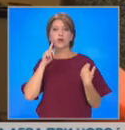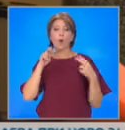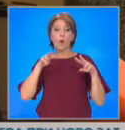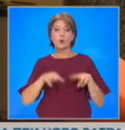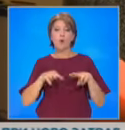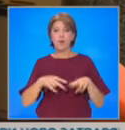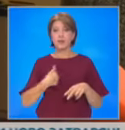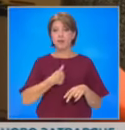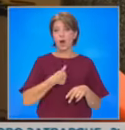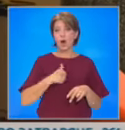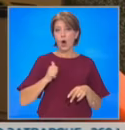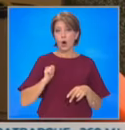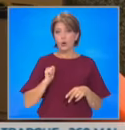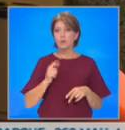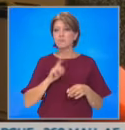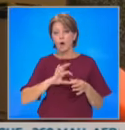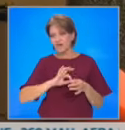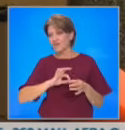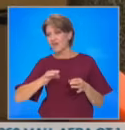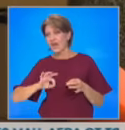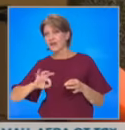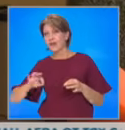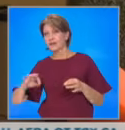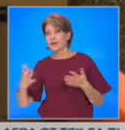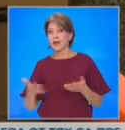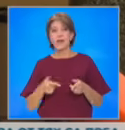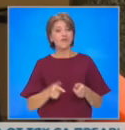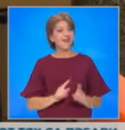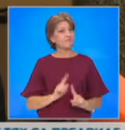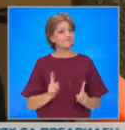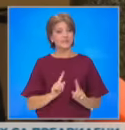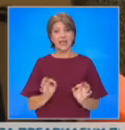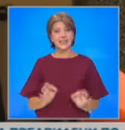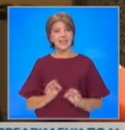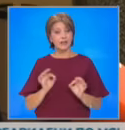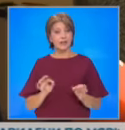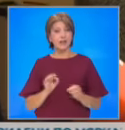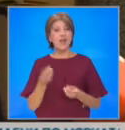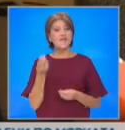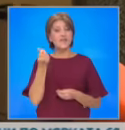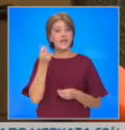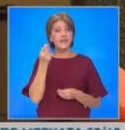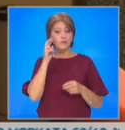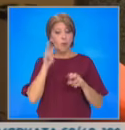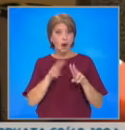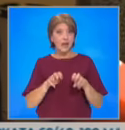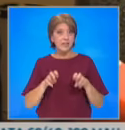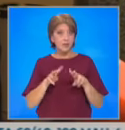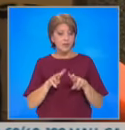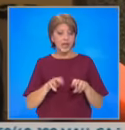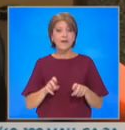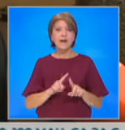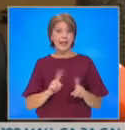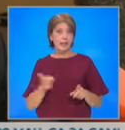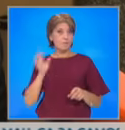органи, които са по веригата. Извинявайте, но това не е сериозно. Финансовото разузнаване да казва, а ние докато не